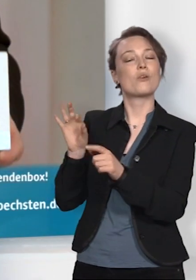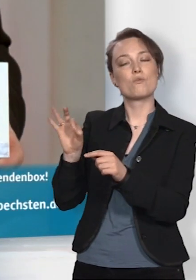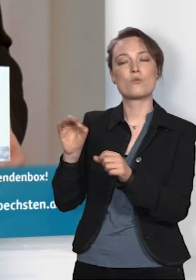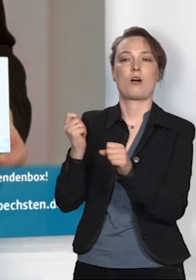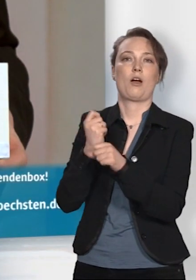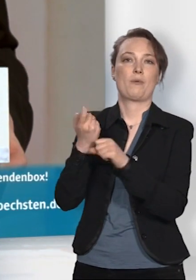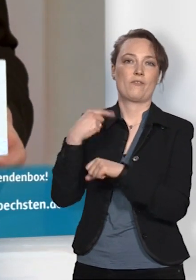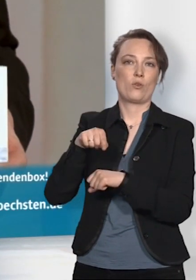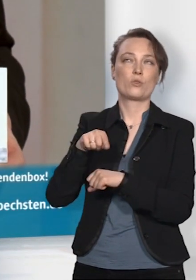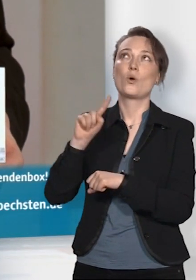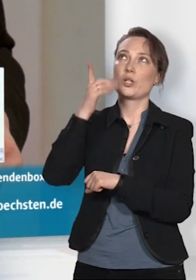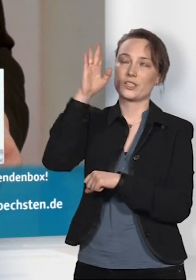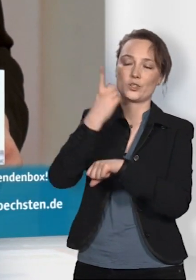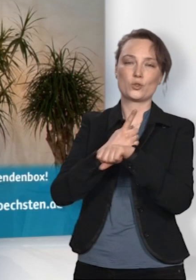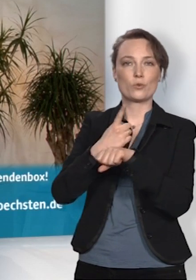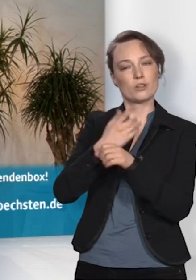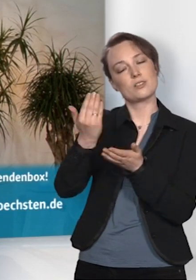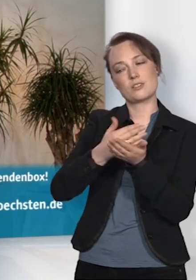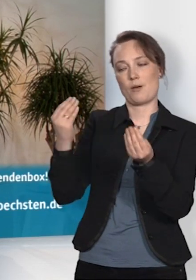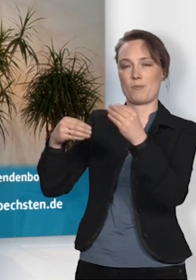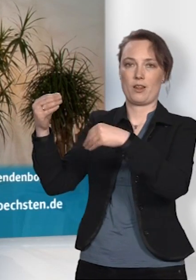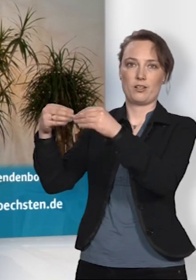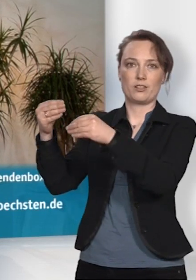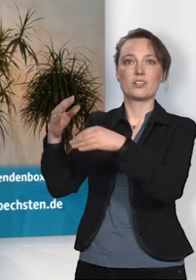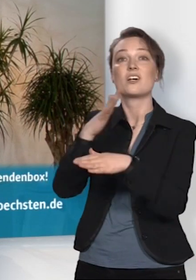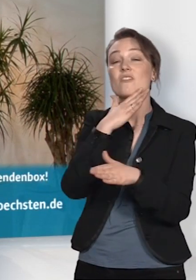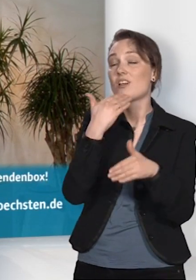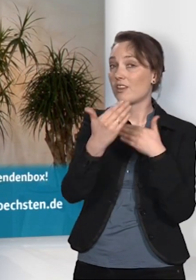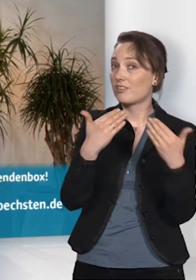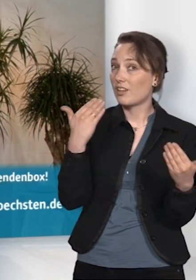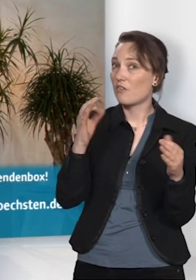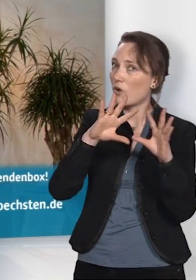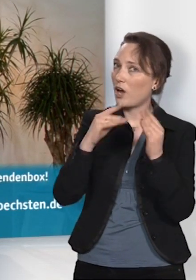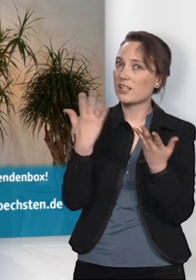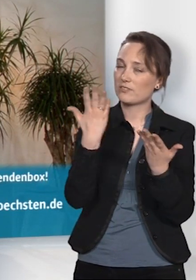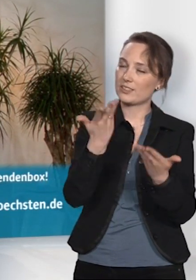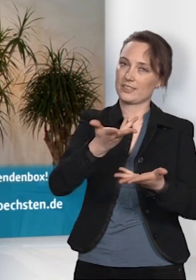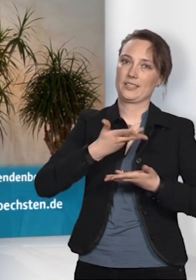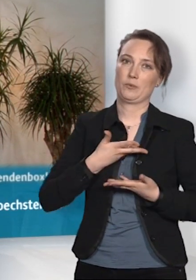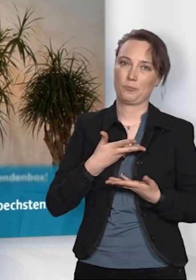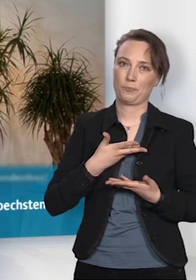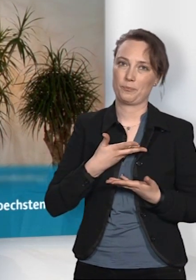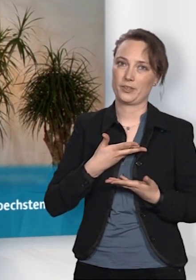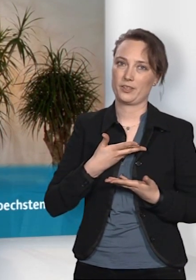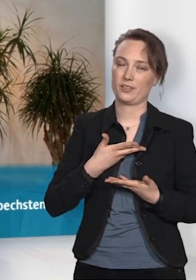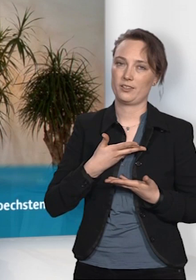Arbeit von Stunde des Höchsten sammeln lassen. Ganz herzlichen Dank für all das, was Sie uns zukommen lassen.